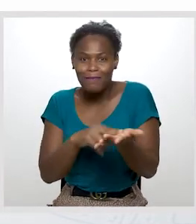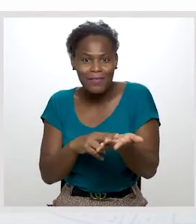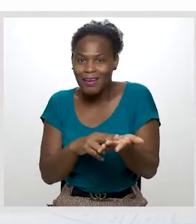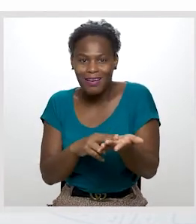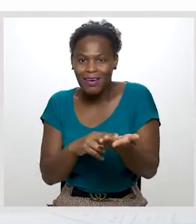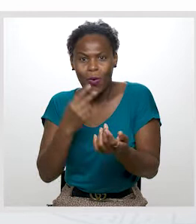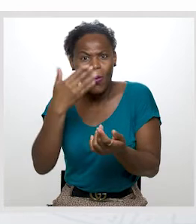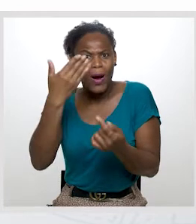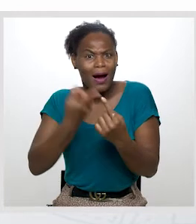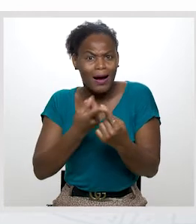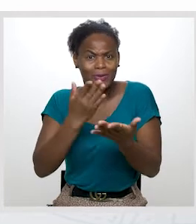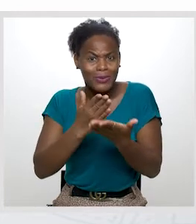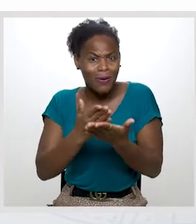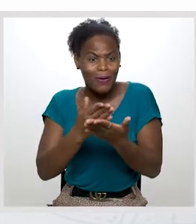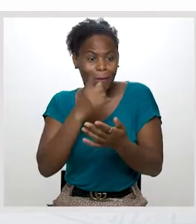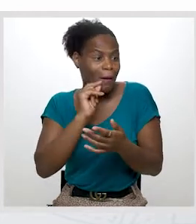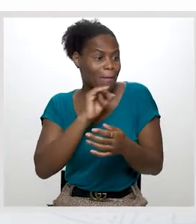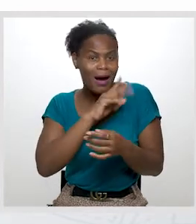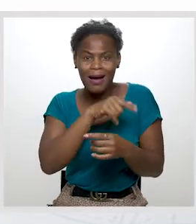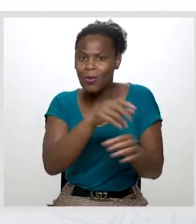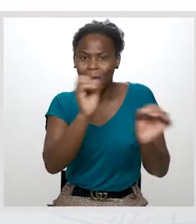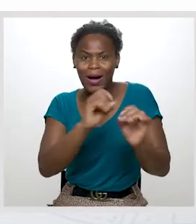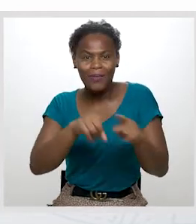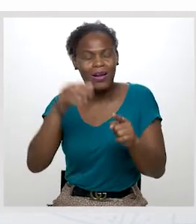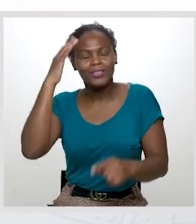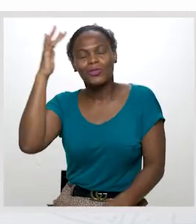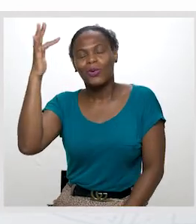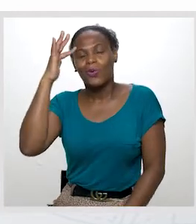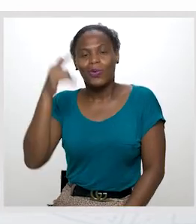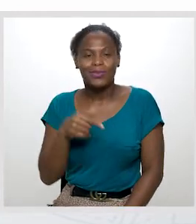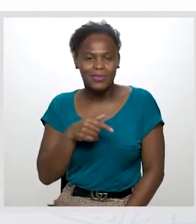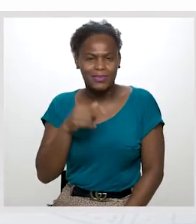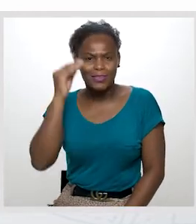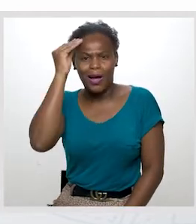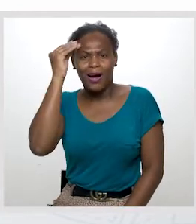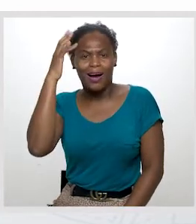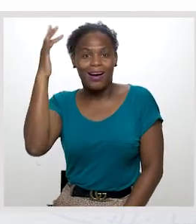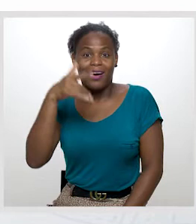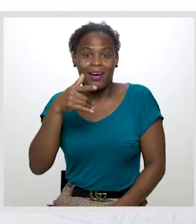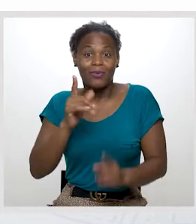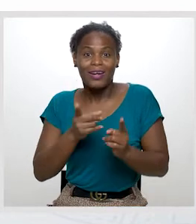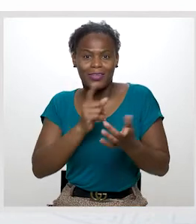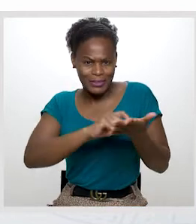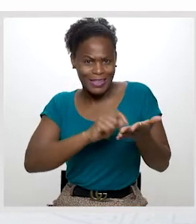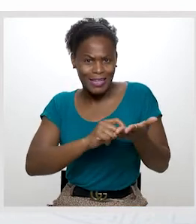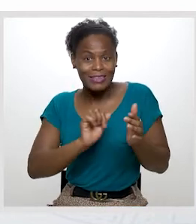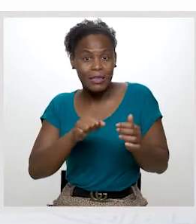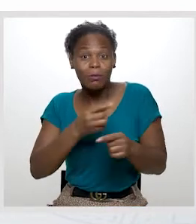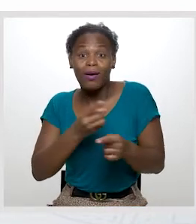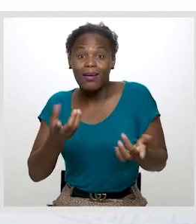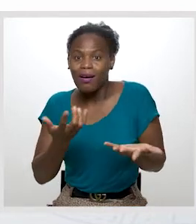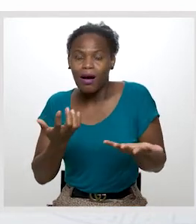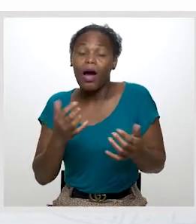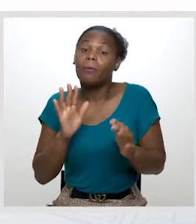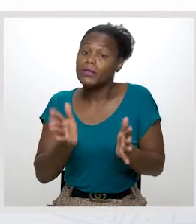entière. Ce n'est pas vrai. Une année scolaire sans les parents. Le rêve. Qu'est-ce que vous en pensez? On s'inscrit? Pourquoi